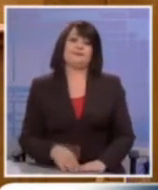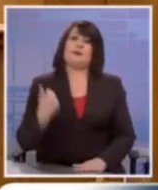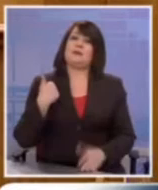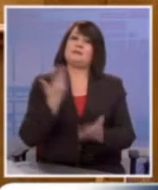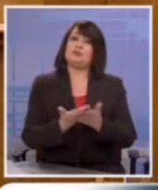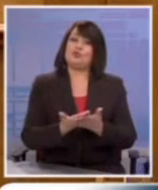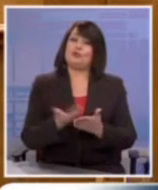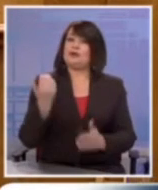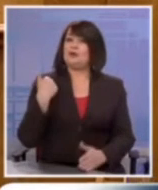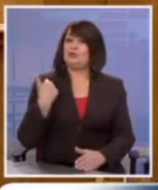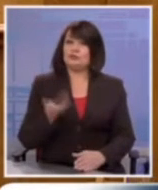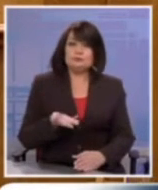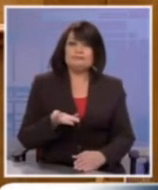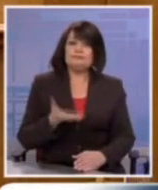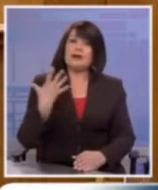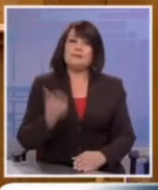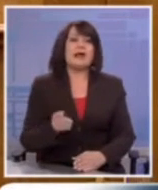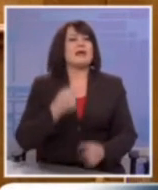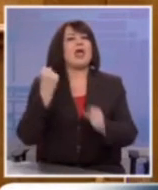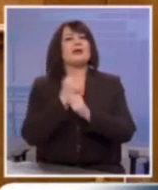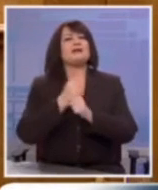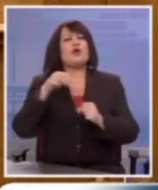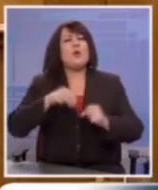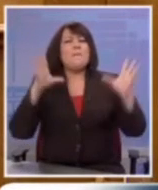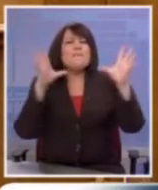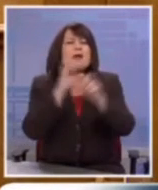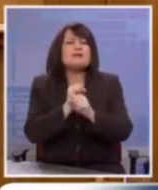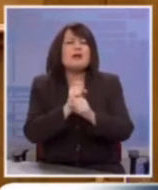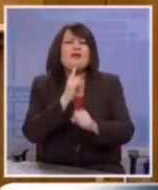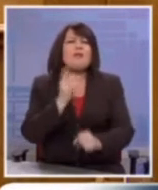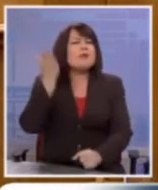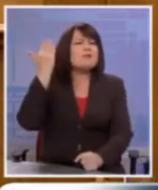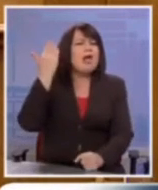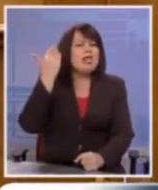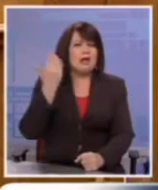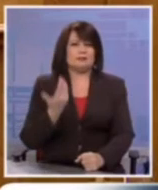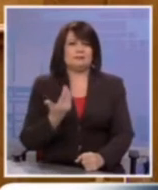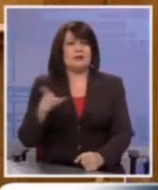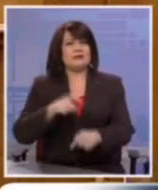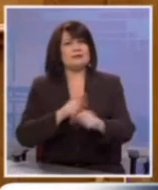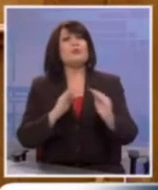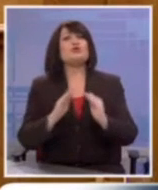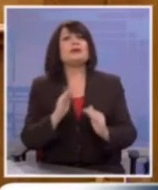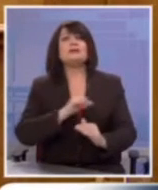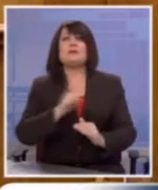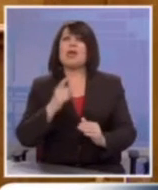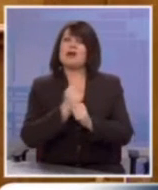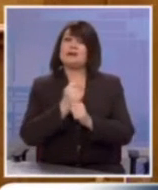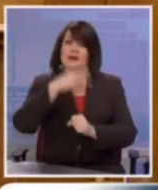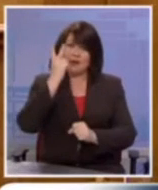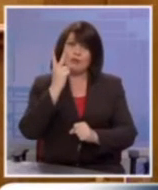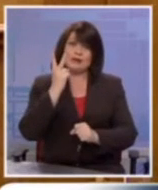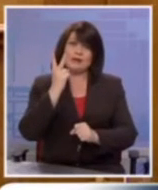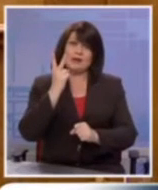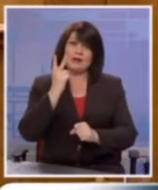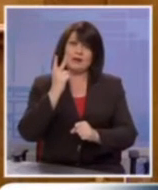να υπάρχει εργασιακός μεσαίωνας, χωρίς δηλαδή την αυτονόητη διασφάλιση των εργασιακών δικαιωμάτων